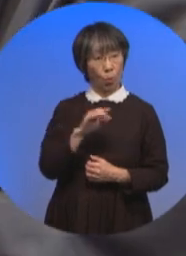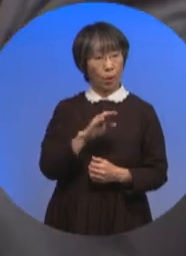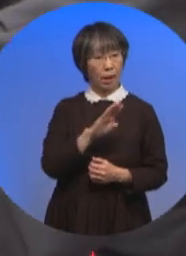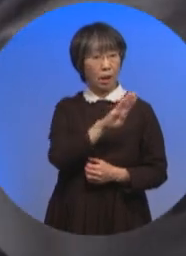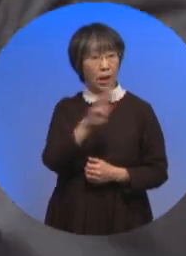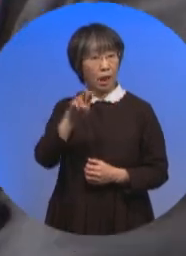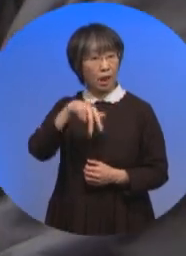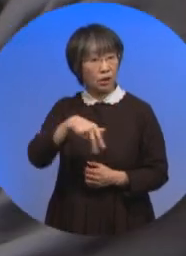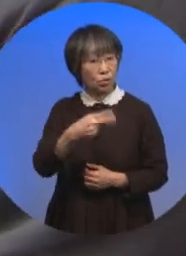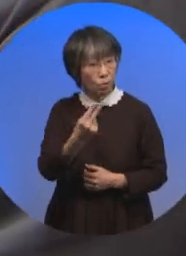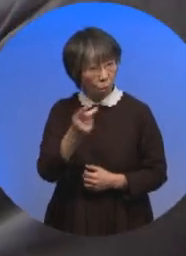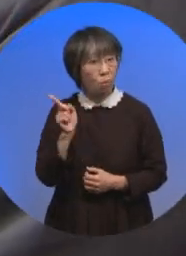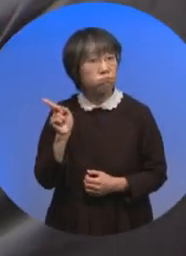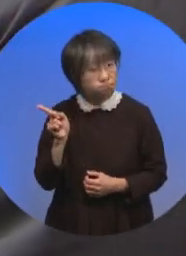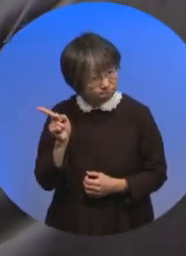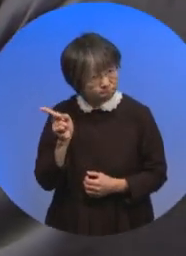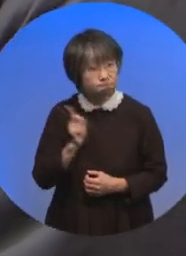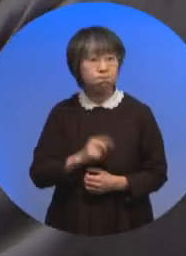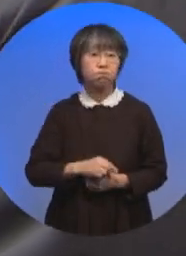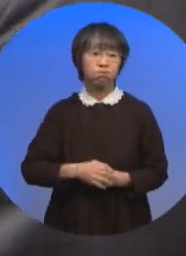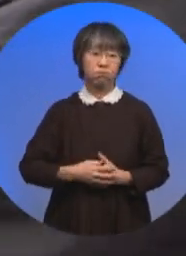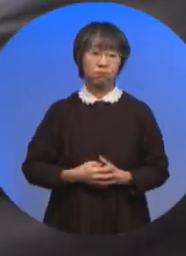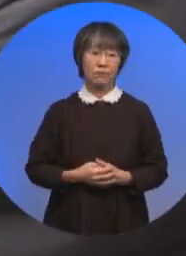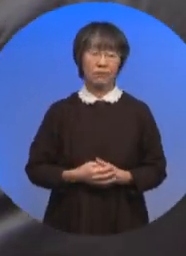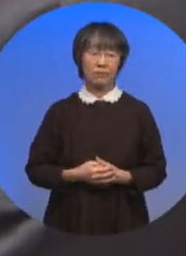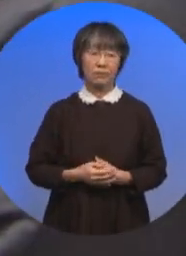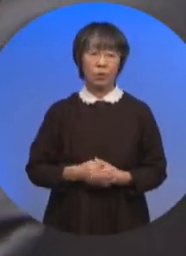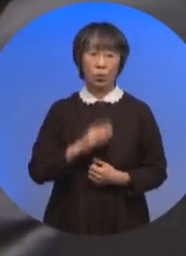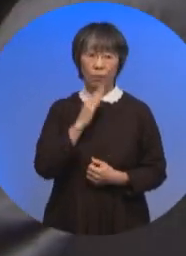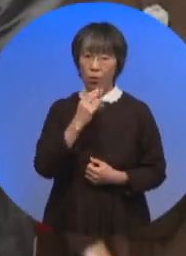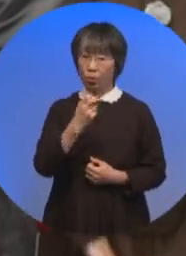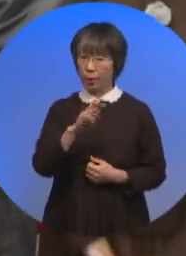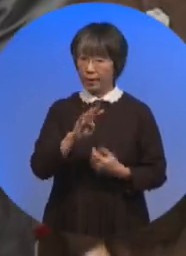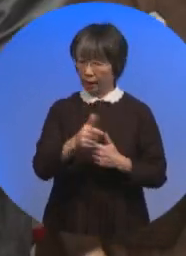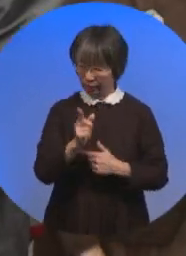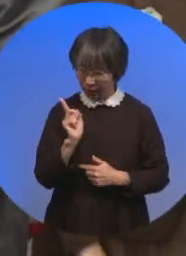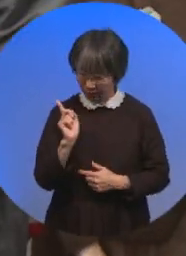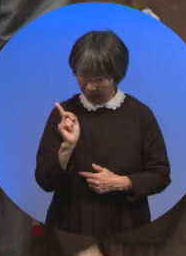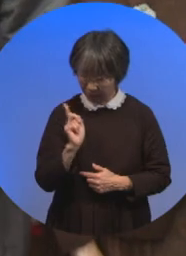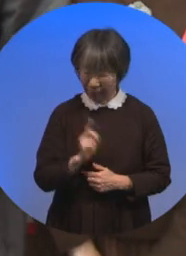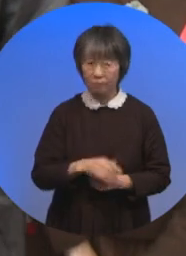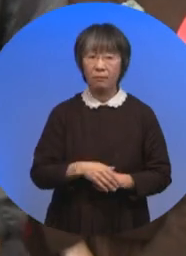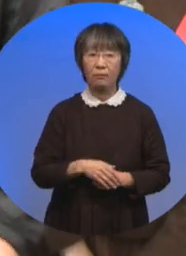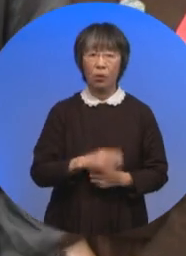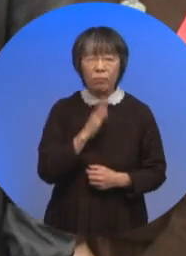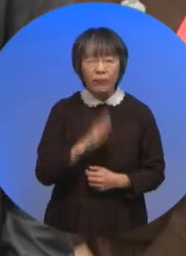何、 いやいや、これ今ゲストでしょ、こっちの。ほんまのロケしてたわけちゃうでしょ。 いや、ほんまのロケやん。